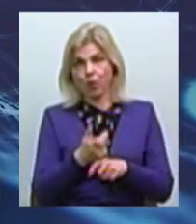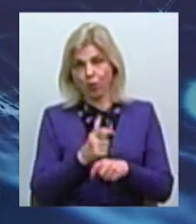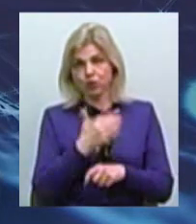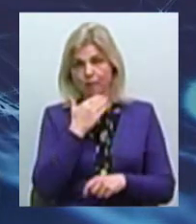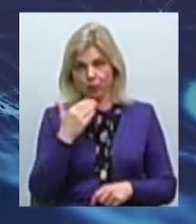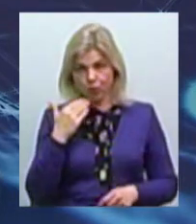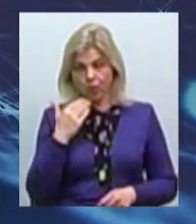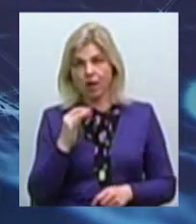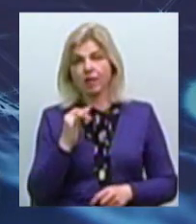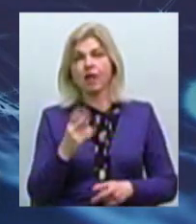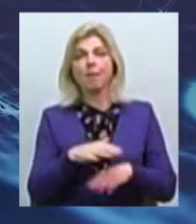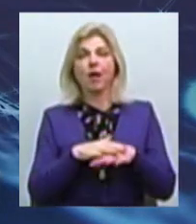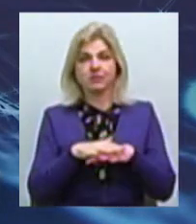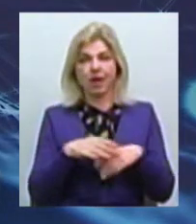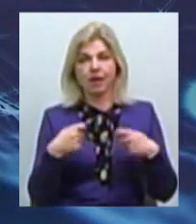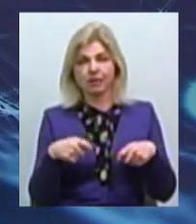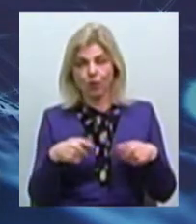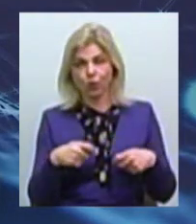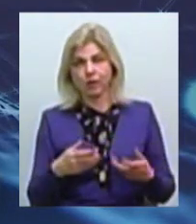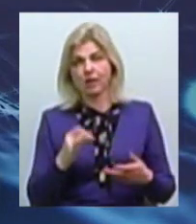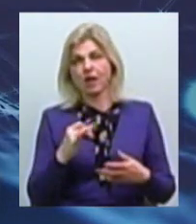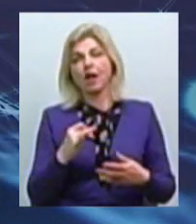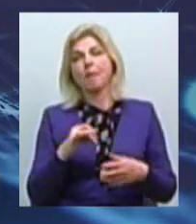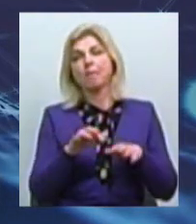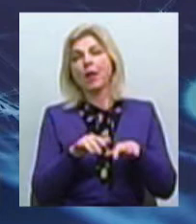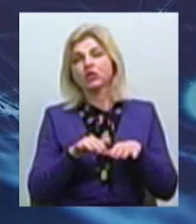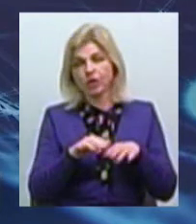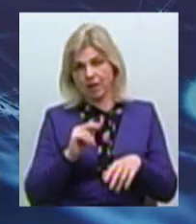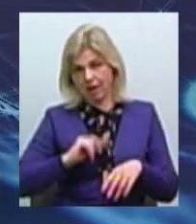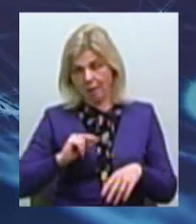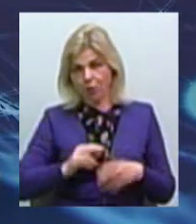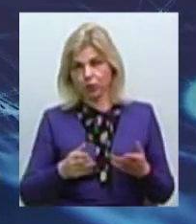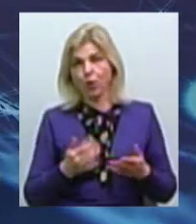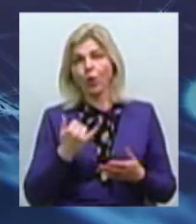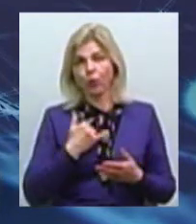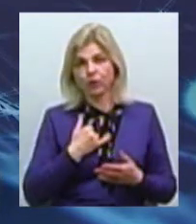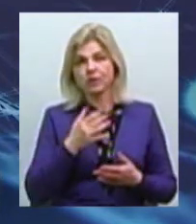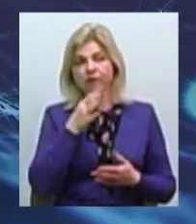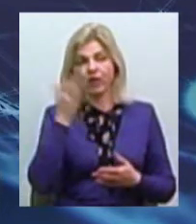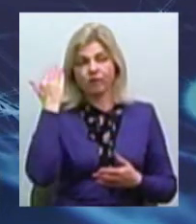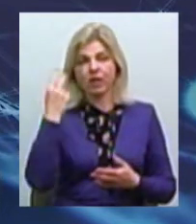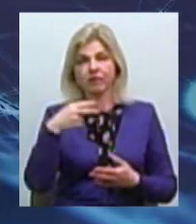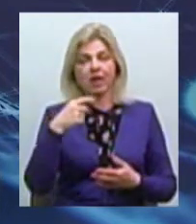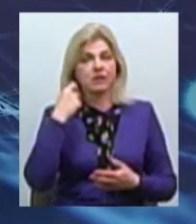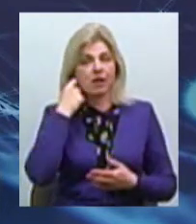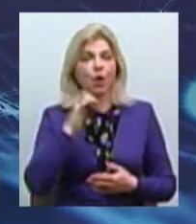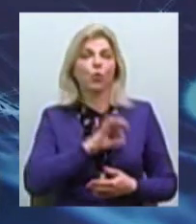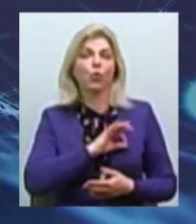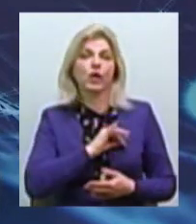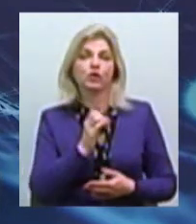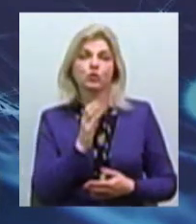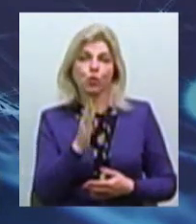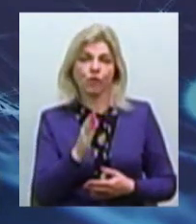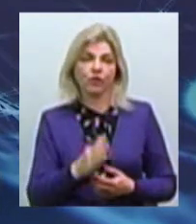и на базаре торгует машинистами работ ну то есть у нас свое время 20 лет назад юристов